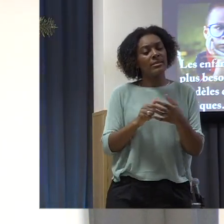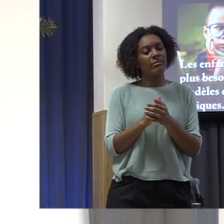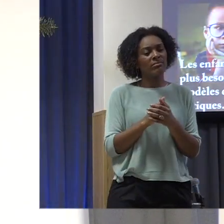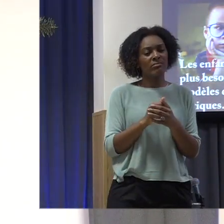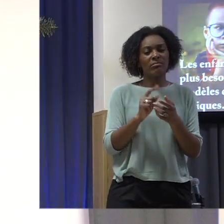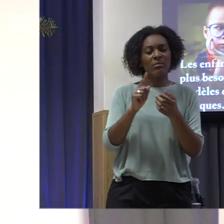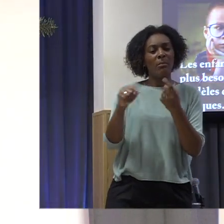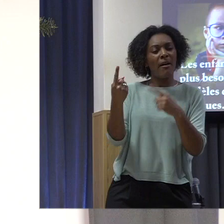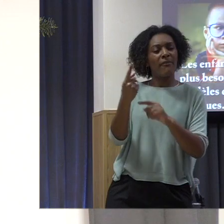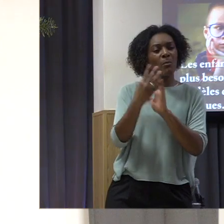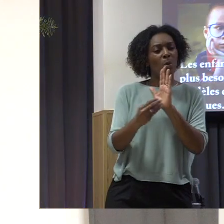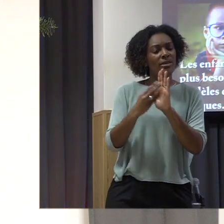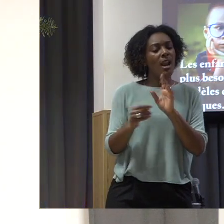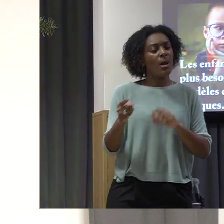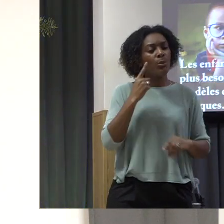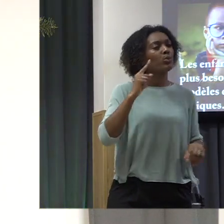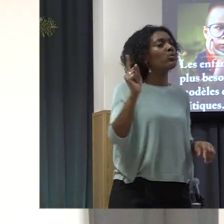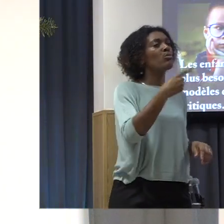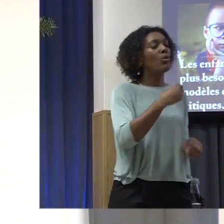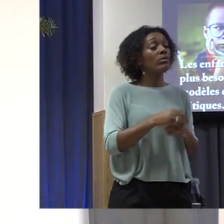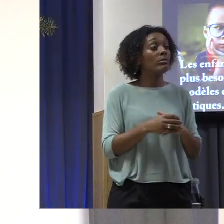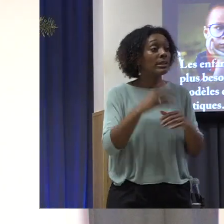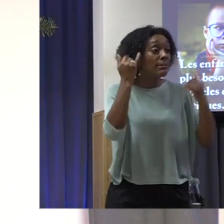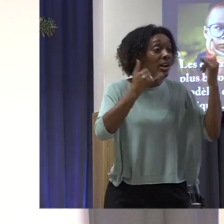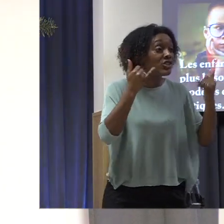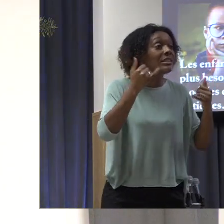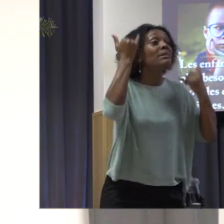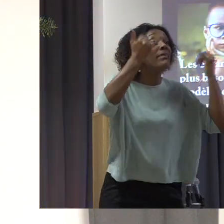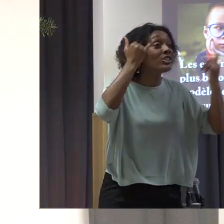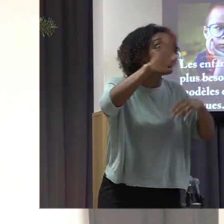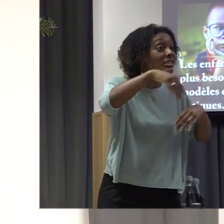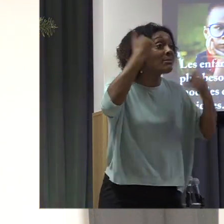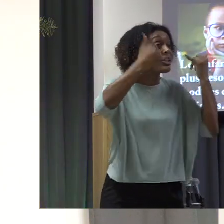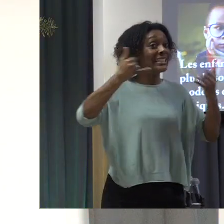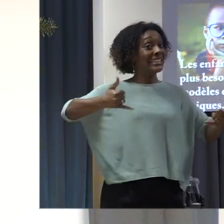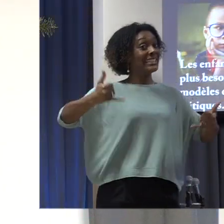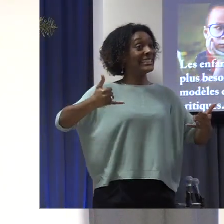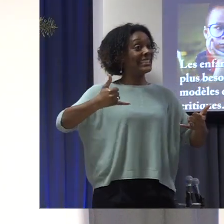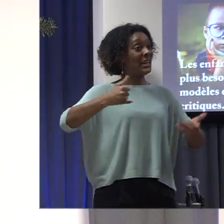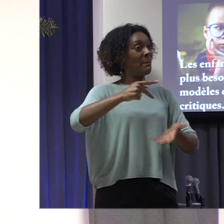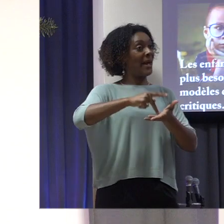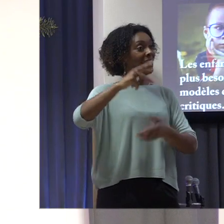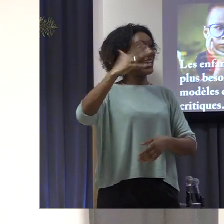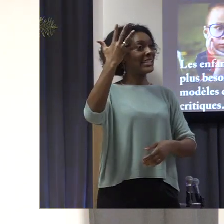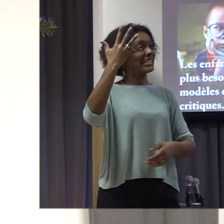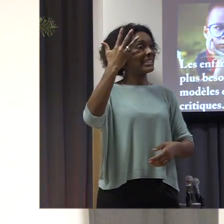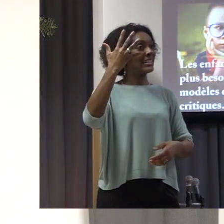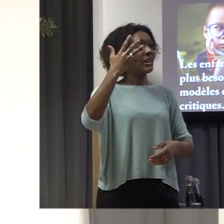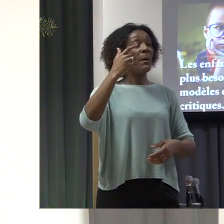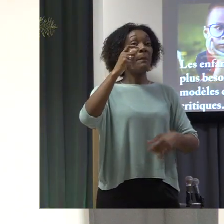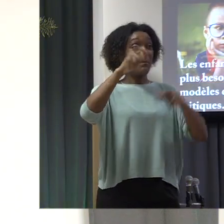Imaginons-nous un seul instant qu'il puisse être dit de Fondary que cette Église est un modèle pour tous.